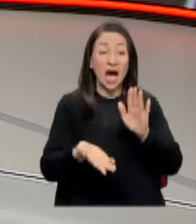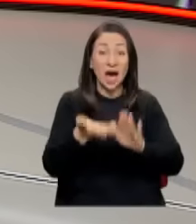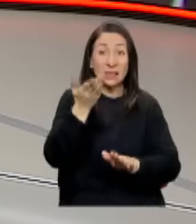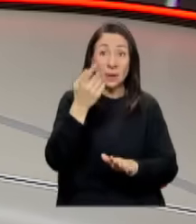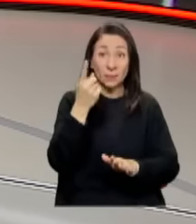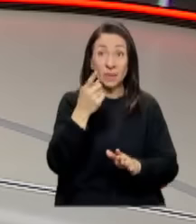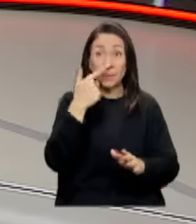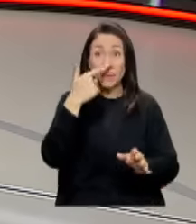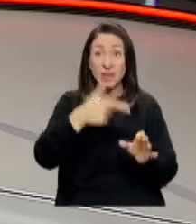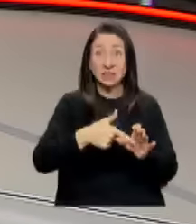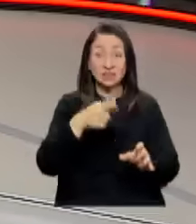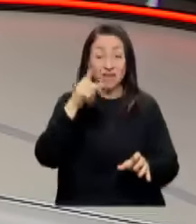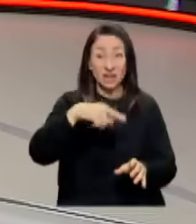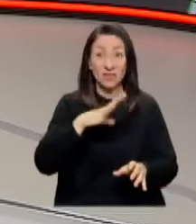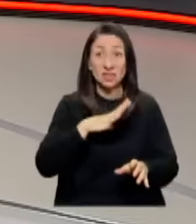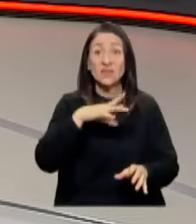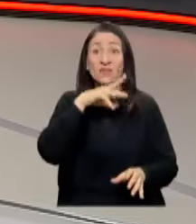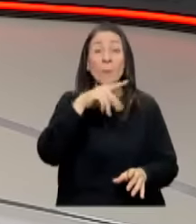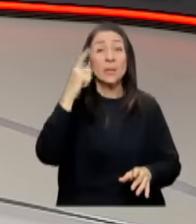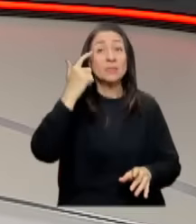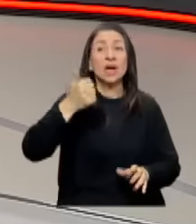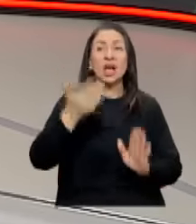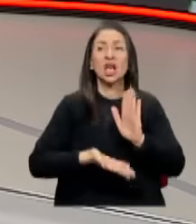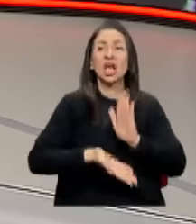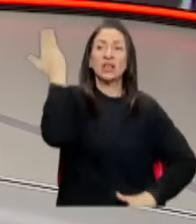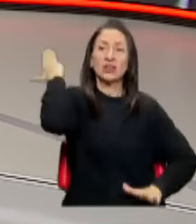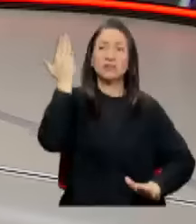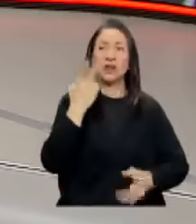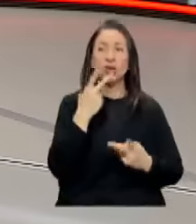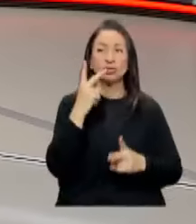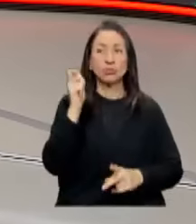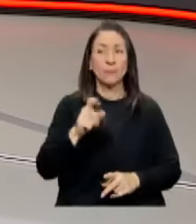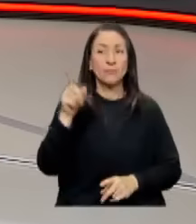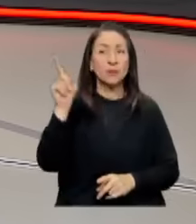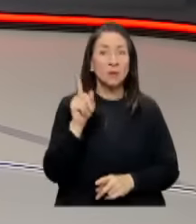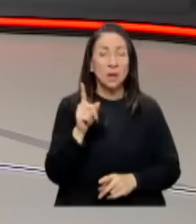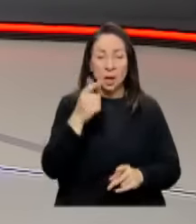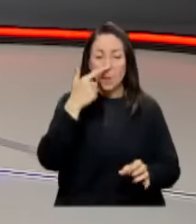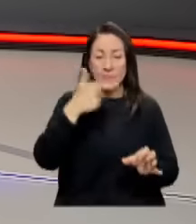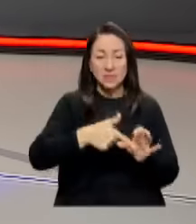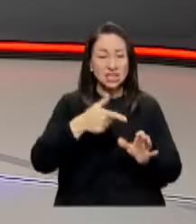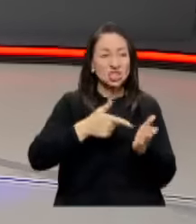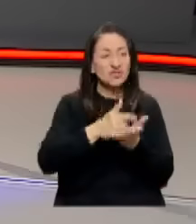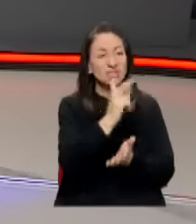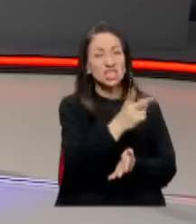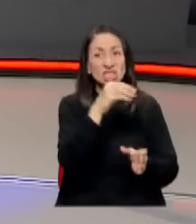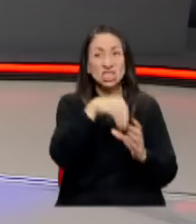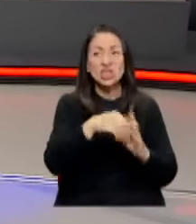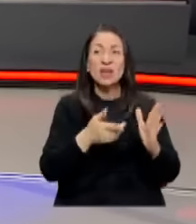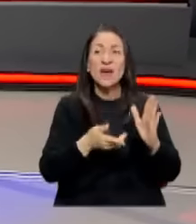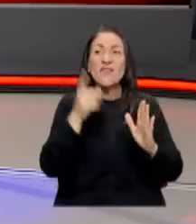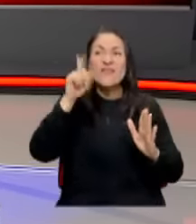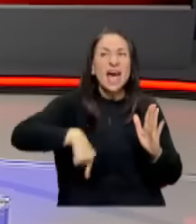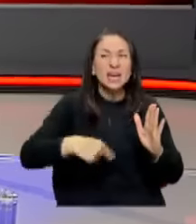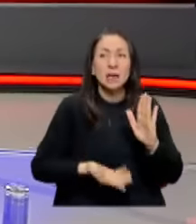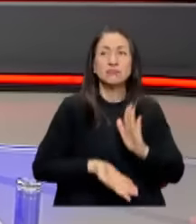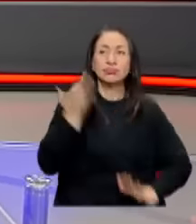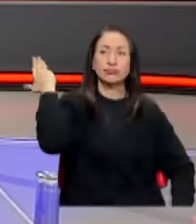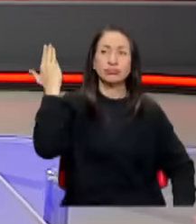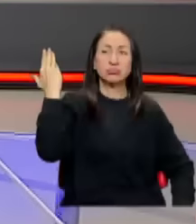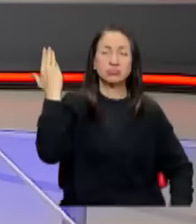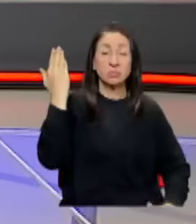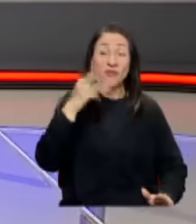bir akaryakıtta vergi vardı ve Fransa Başbakanı kaldırıldığını açıkladı bu verginin. Akaryakıttaki çiftçi için kaldırıldığını açıkladı